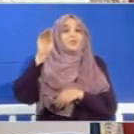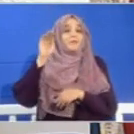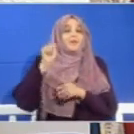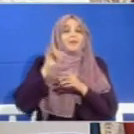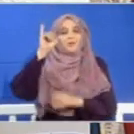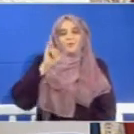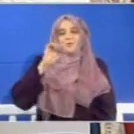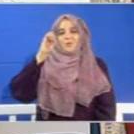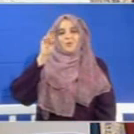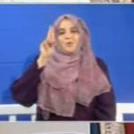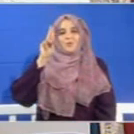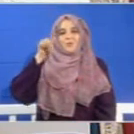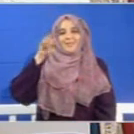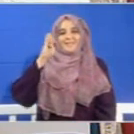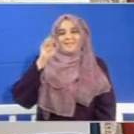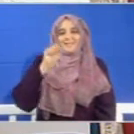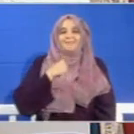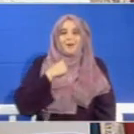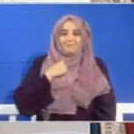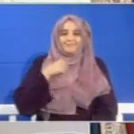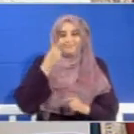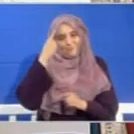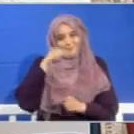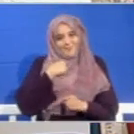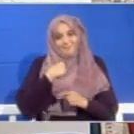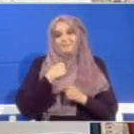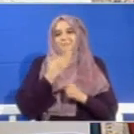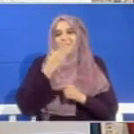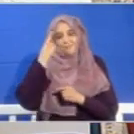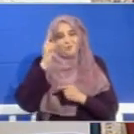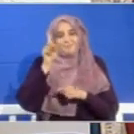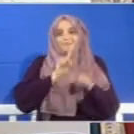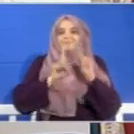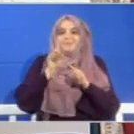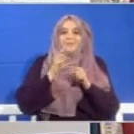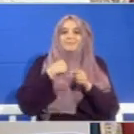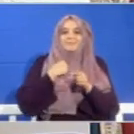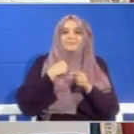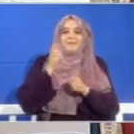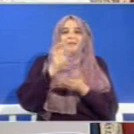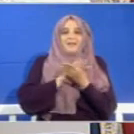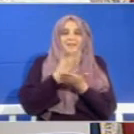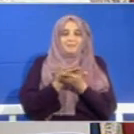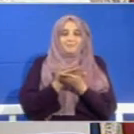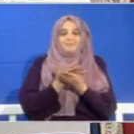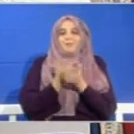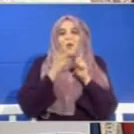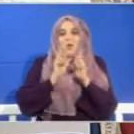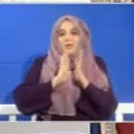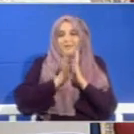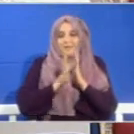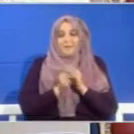المخرج يونس والسيدة زينب التي ترافقنا عبر لغة الإشارة.